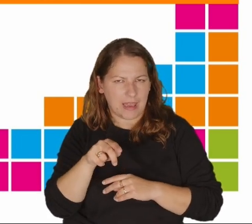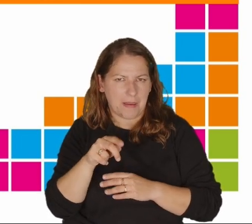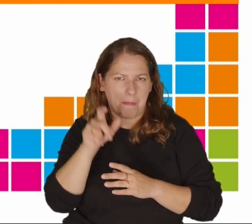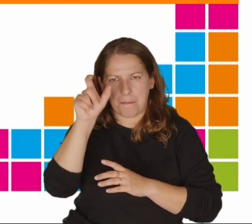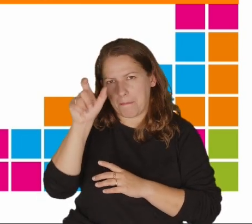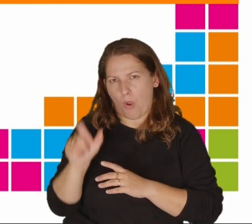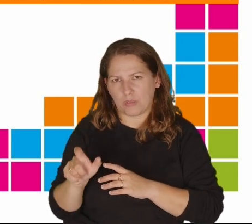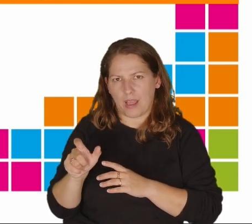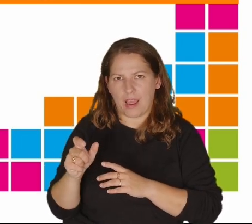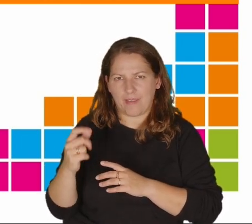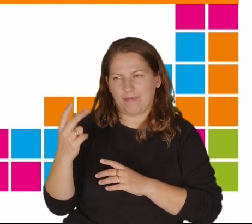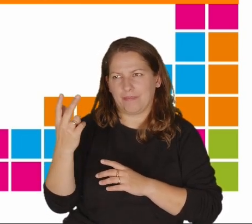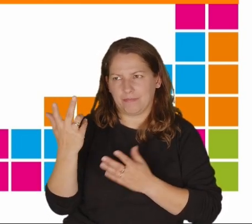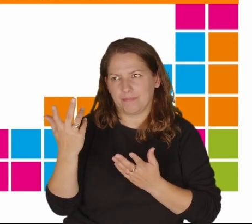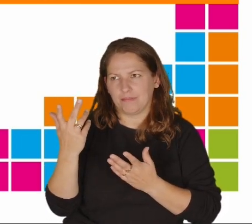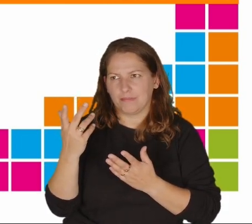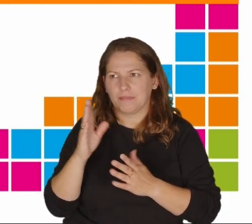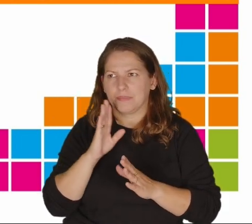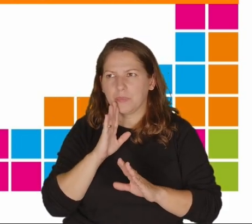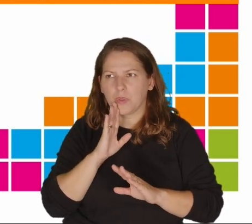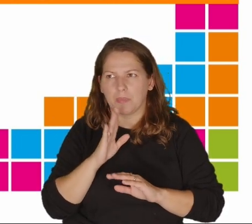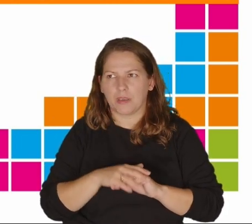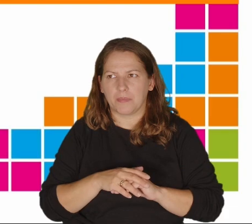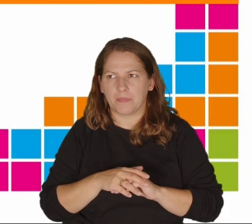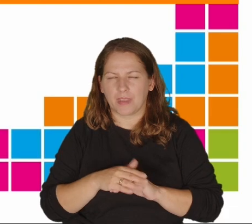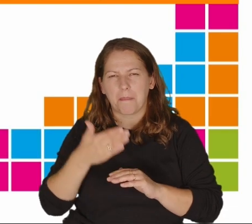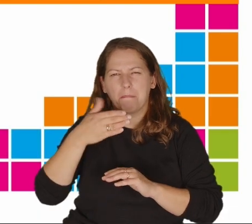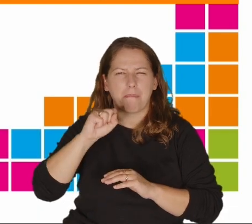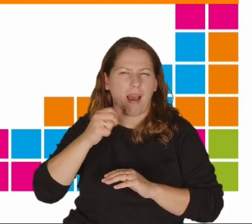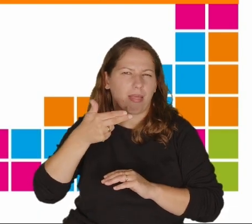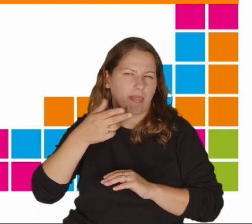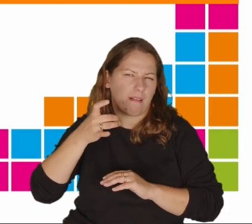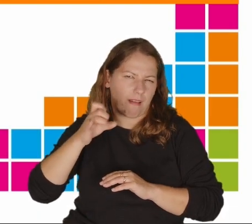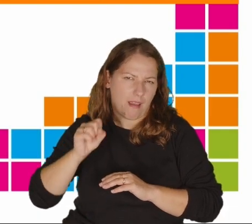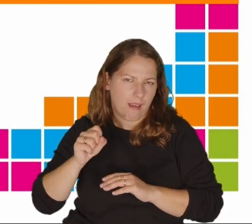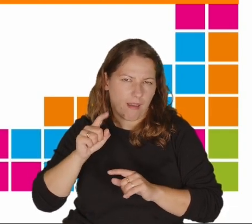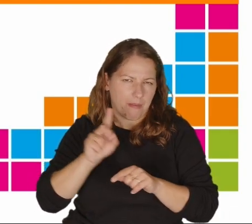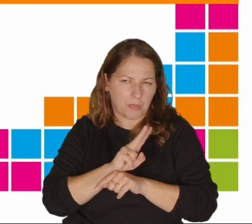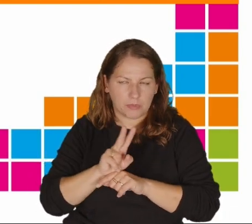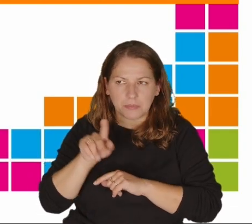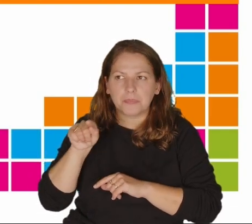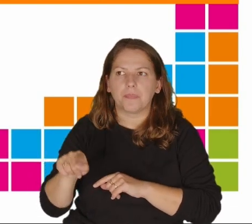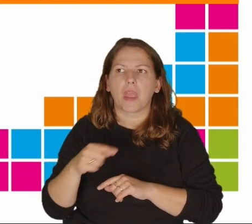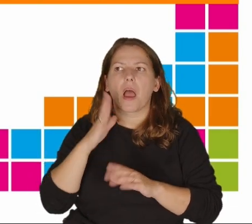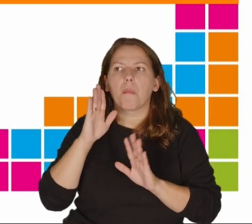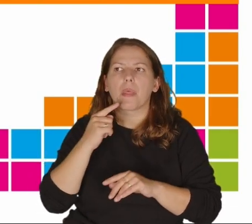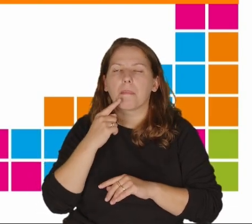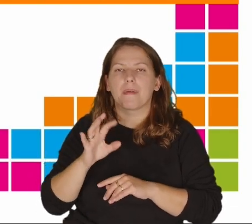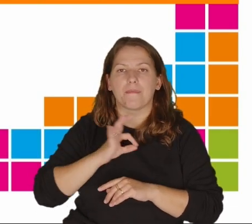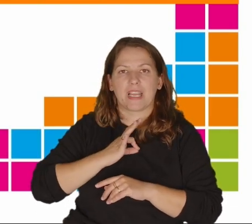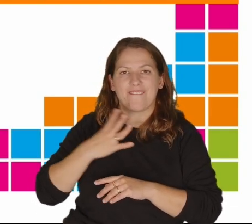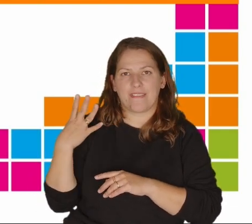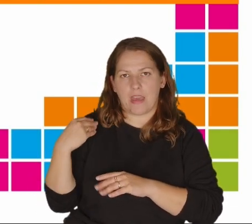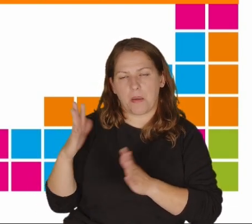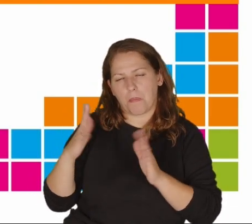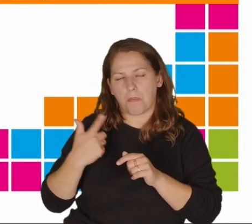wizualna postać odwołująca się do jakiejś postaci mangi. Następnie zostałem poproszony o to, żebym określił swój wiek, to